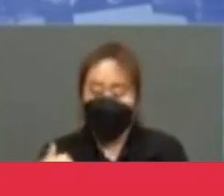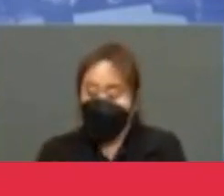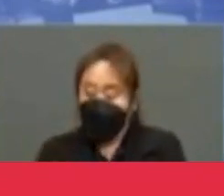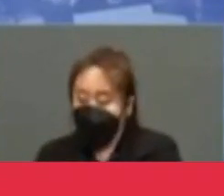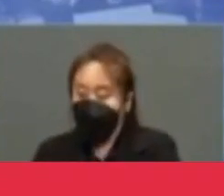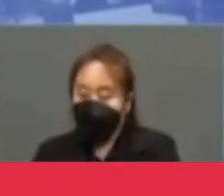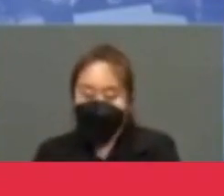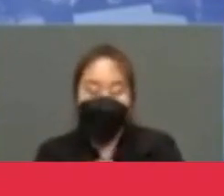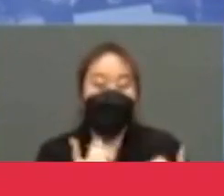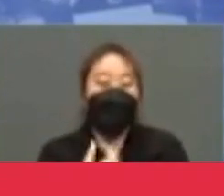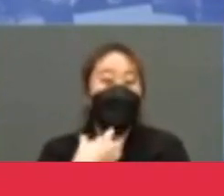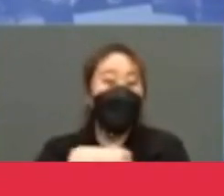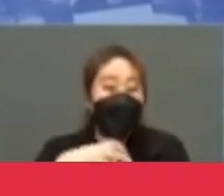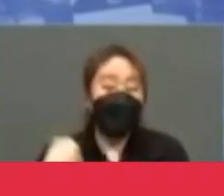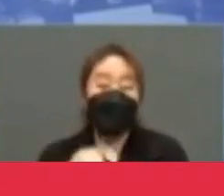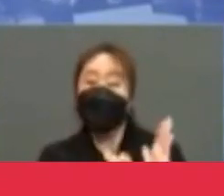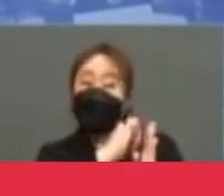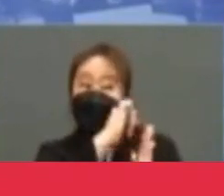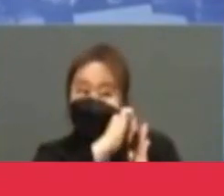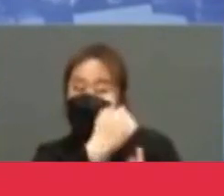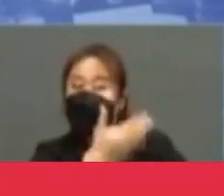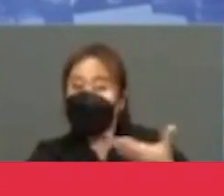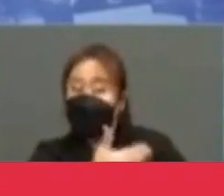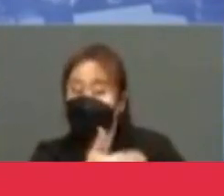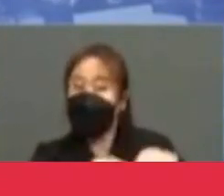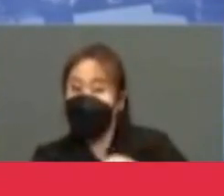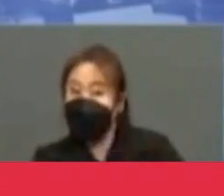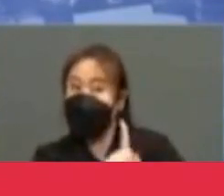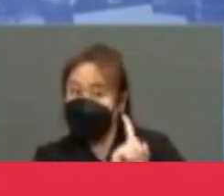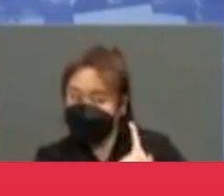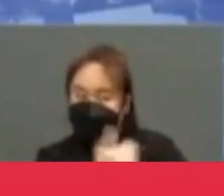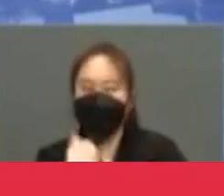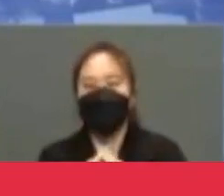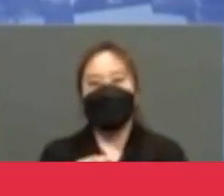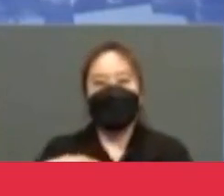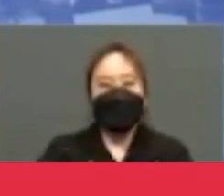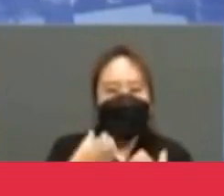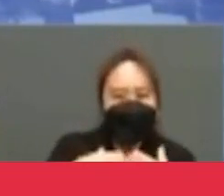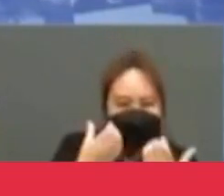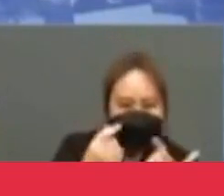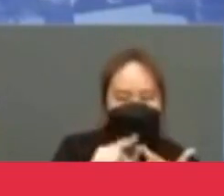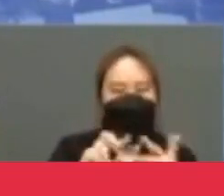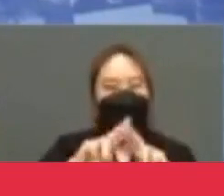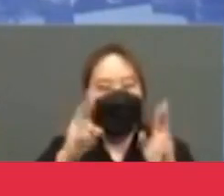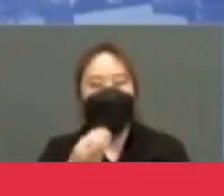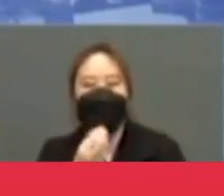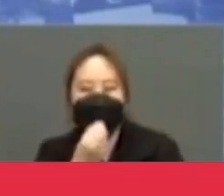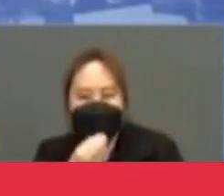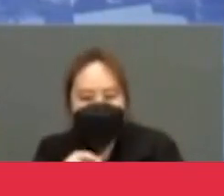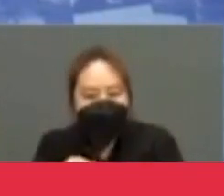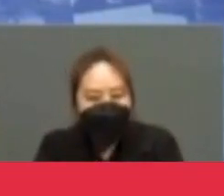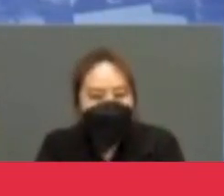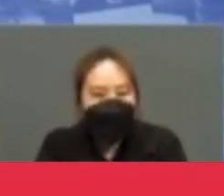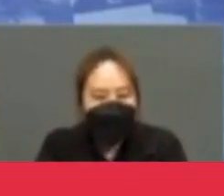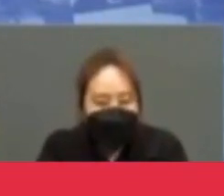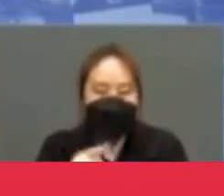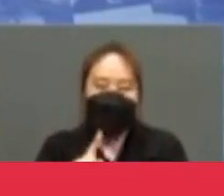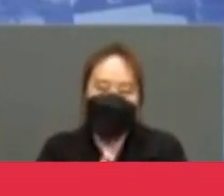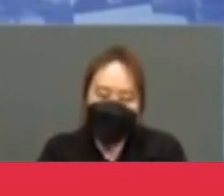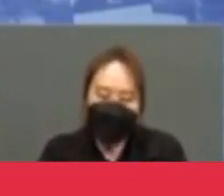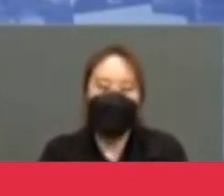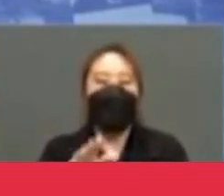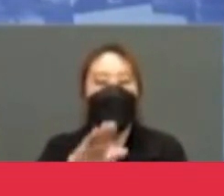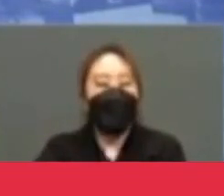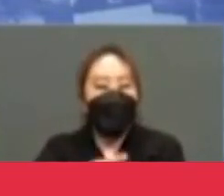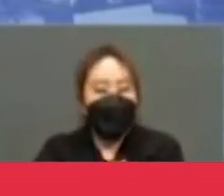60เปอร์เซ็นต์เป็นผู้ที่ไม่ได้ฉีดวัคซีน 20%มีผู้ที่ไม่ได้มีระบบข้อมูลลงในหมอพร้อม 19%ฉีด